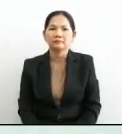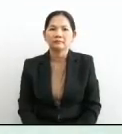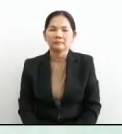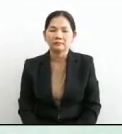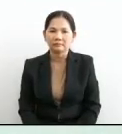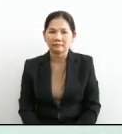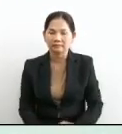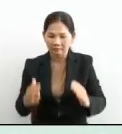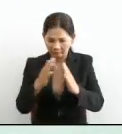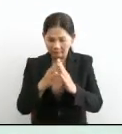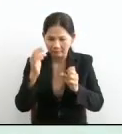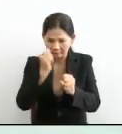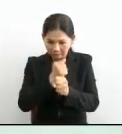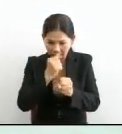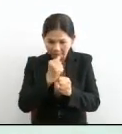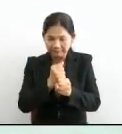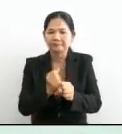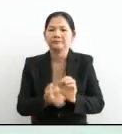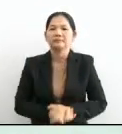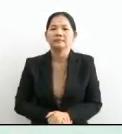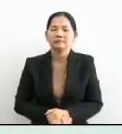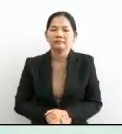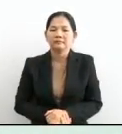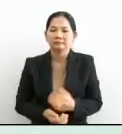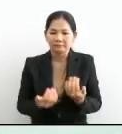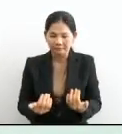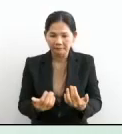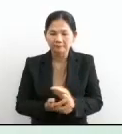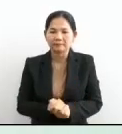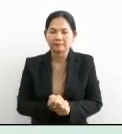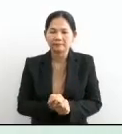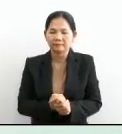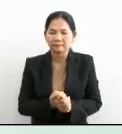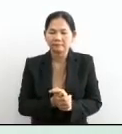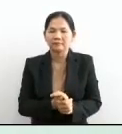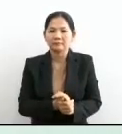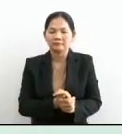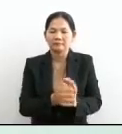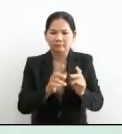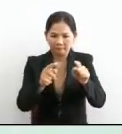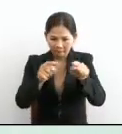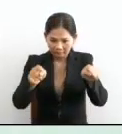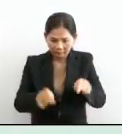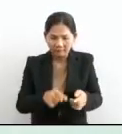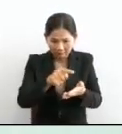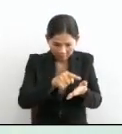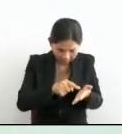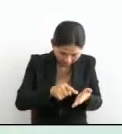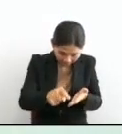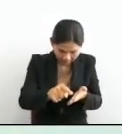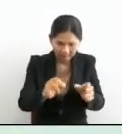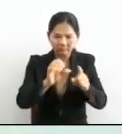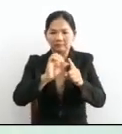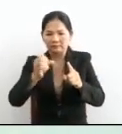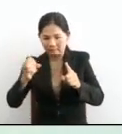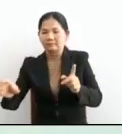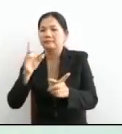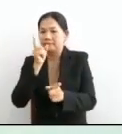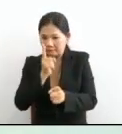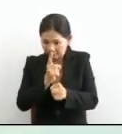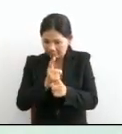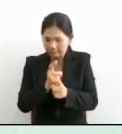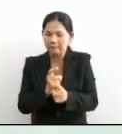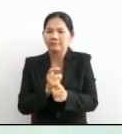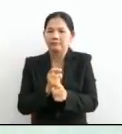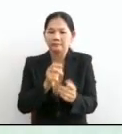Lấy dùng một cây cái cặp tiền bằng ác nha nha con. Chà. Cho cô sinh nhạc rí. Cô nông bỏ áp. Đáng chìa lập ba trăm trời. Cô nông